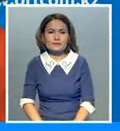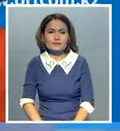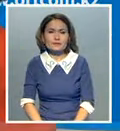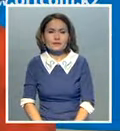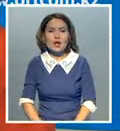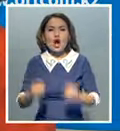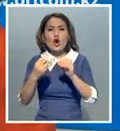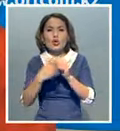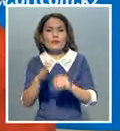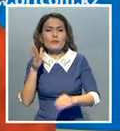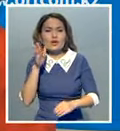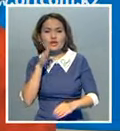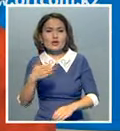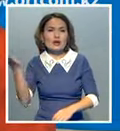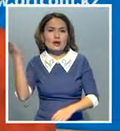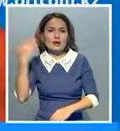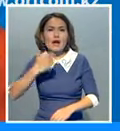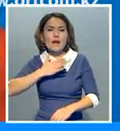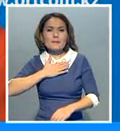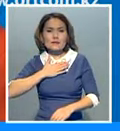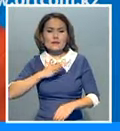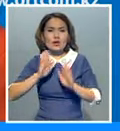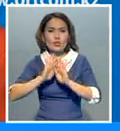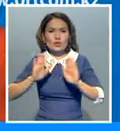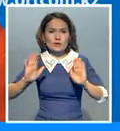15 жыл бұрын біздің музейіміз,